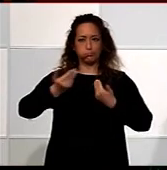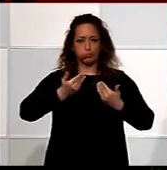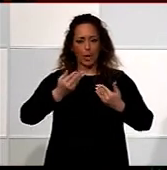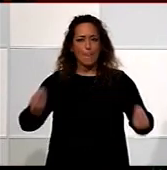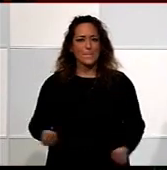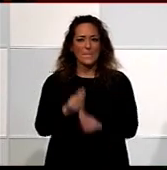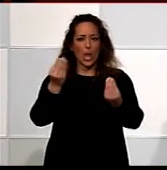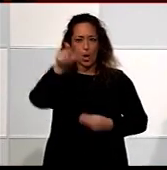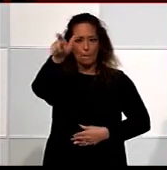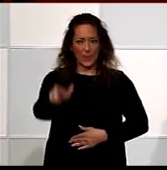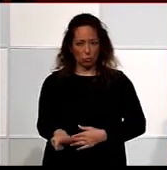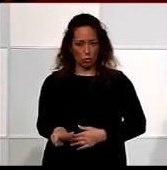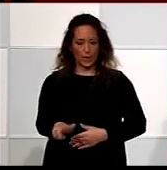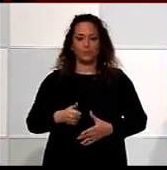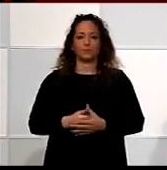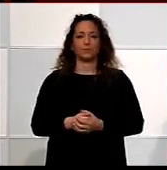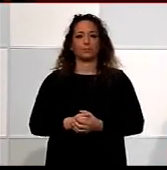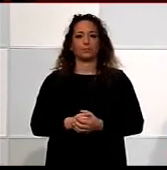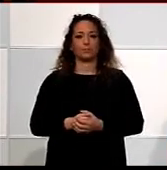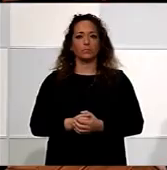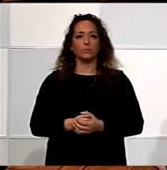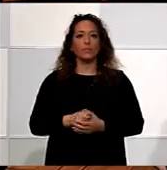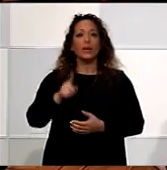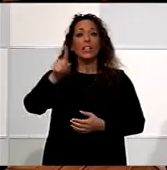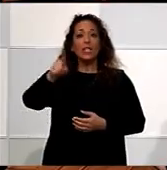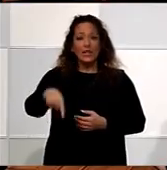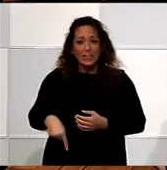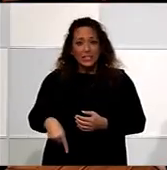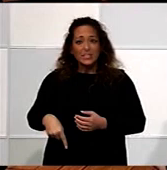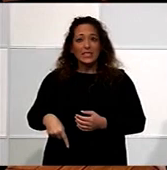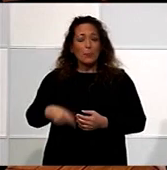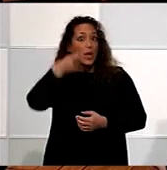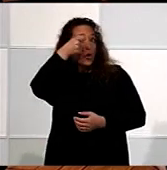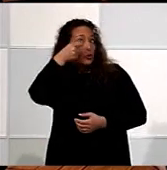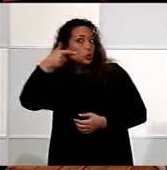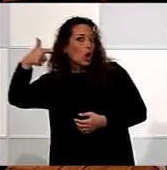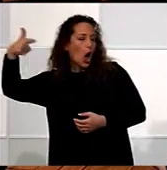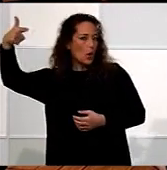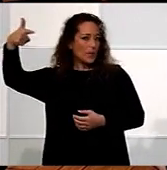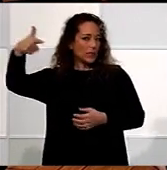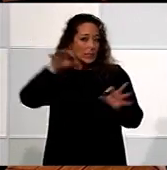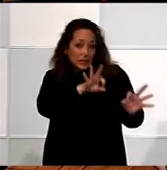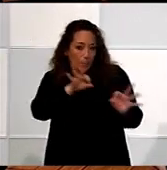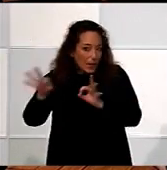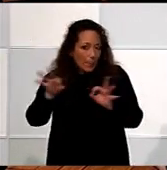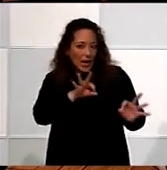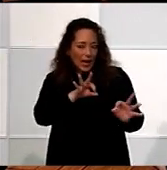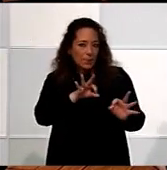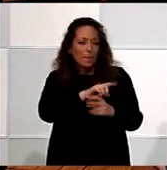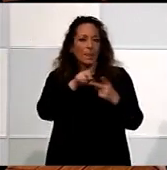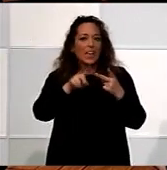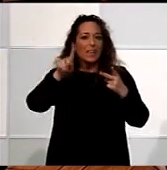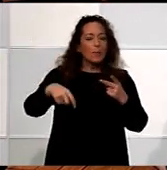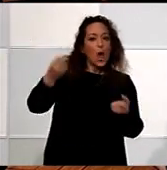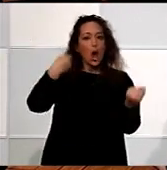com una lliçó de vida. Traieu punxa als vostres somnis, que les vostres accions us inspirin a